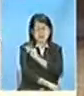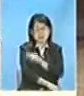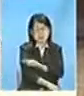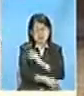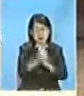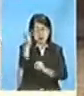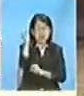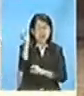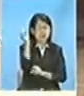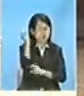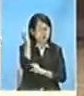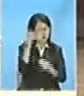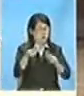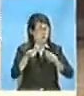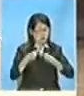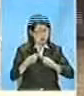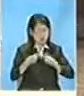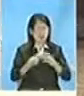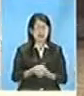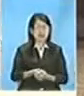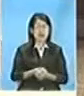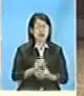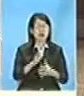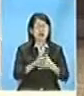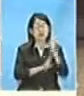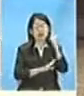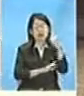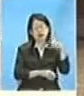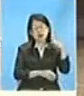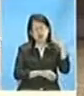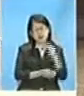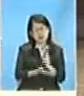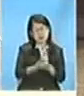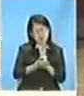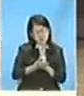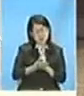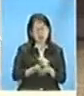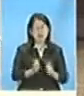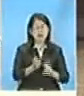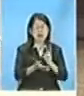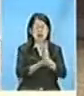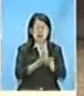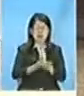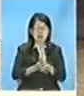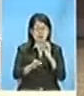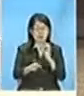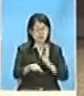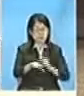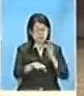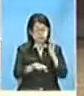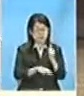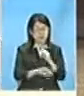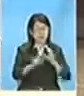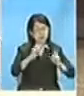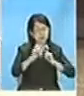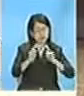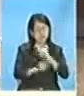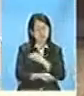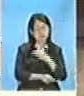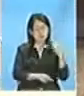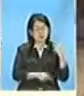ได้รับรางวัลสตรีดีเด่นแห่งชาติจากสภาสตรีรางวัลนักการทูตดีเด่นแห่งปีรางวัลผู้บริหารโรงเรียนเอกช